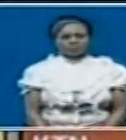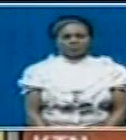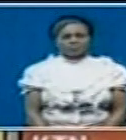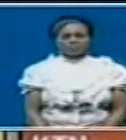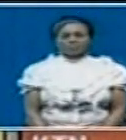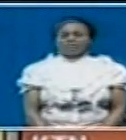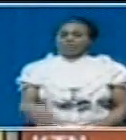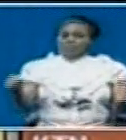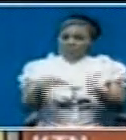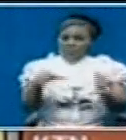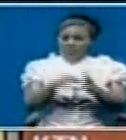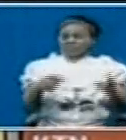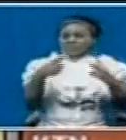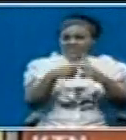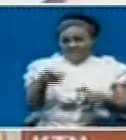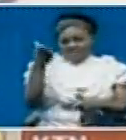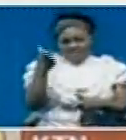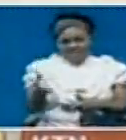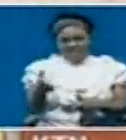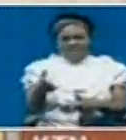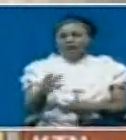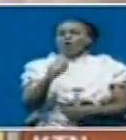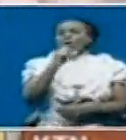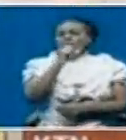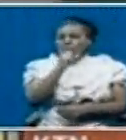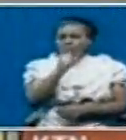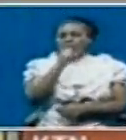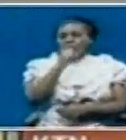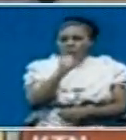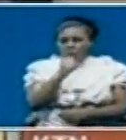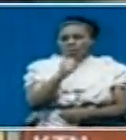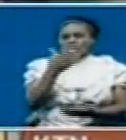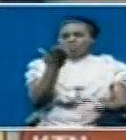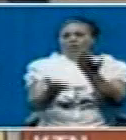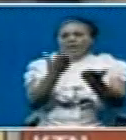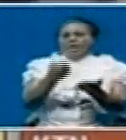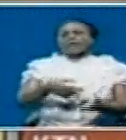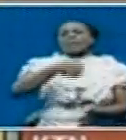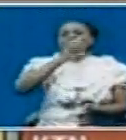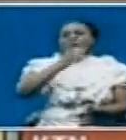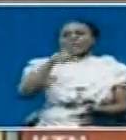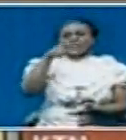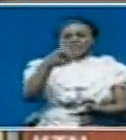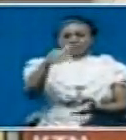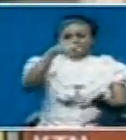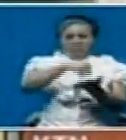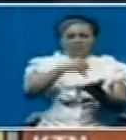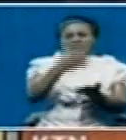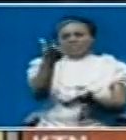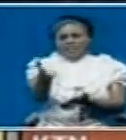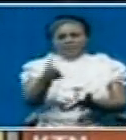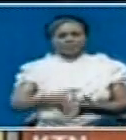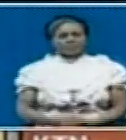Na chuma chao kilikuwa motoni. Kifaa cha kupimia kiwango cha ulevi almaarufu alcoblo kilikuwa miongoni mwao.